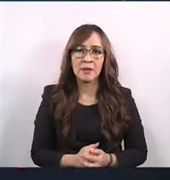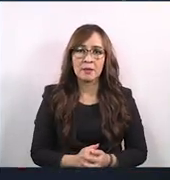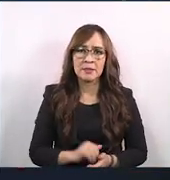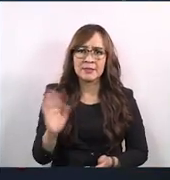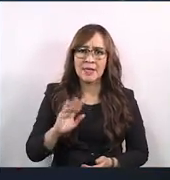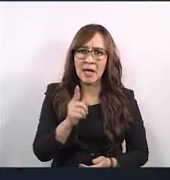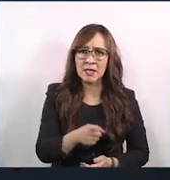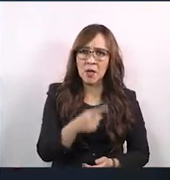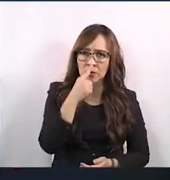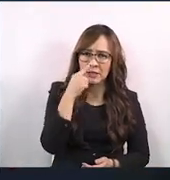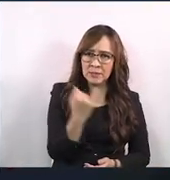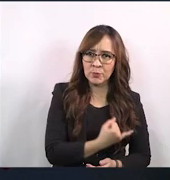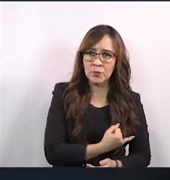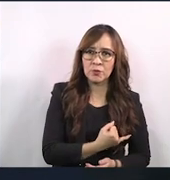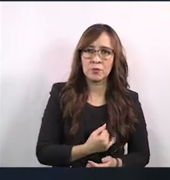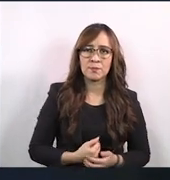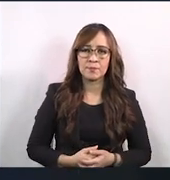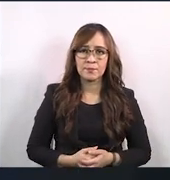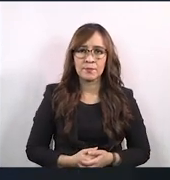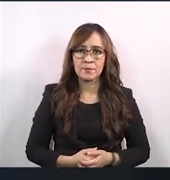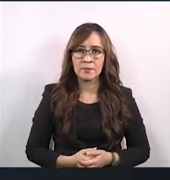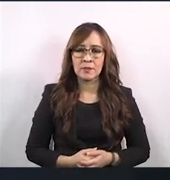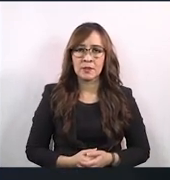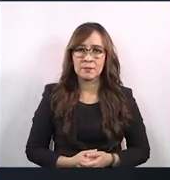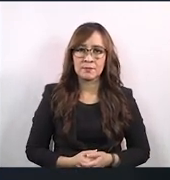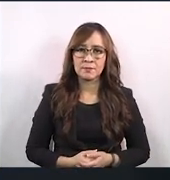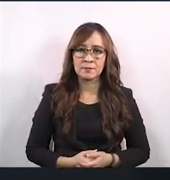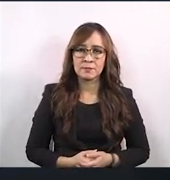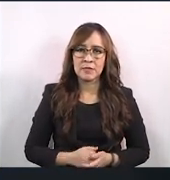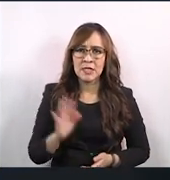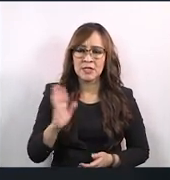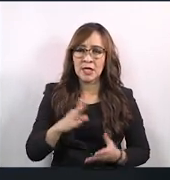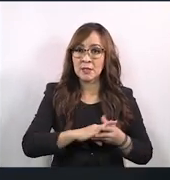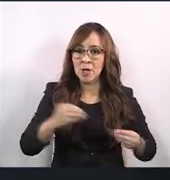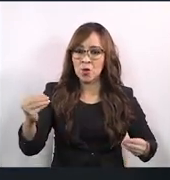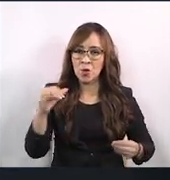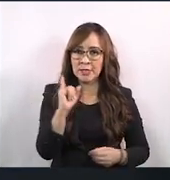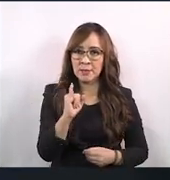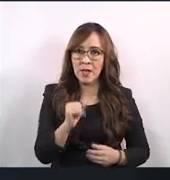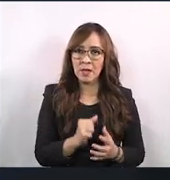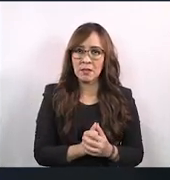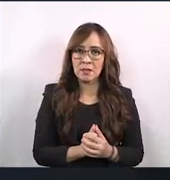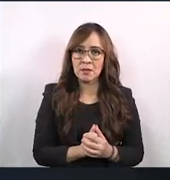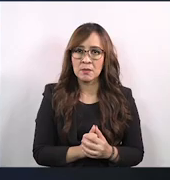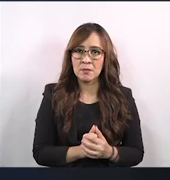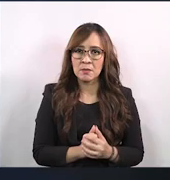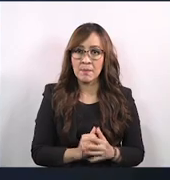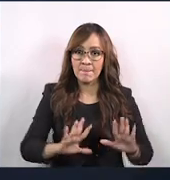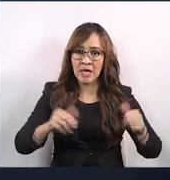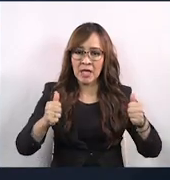Hai jangan sampai tertipu Hai jangan sampai hawa nafsu daging Roy sembel menguasaimu